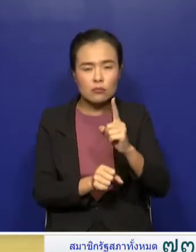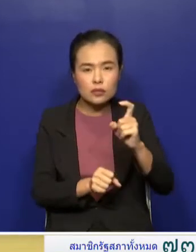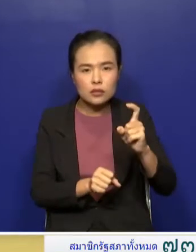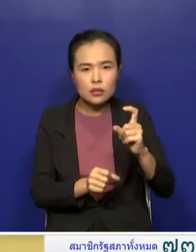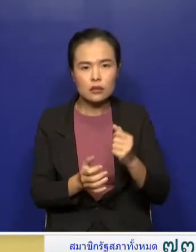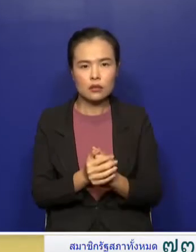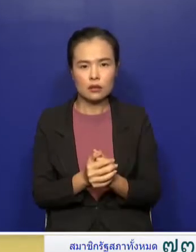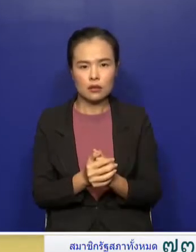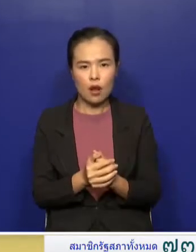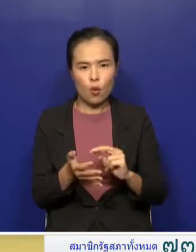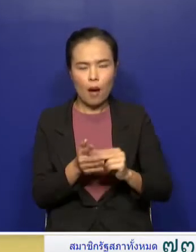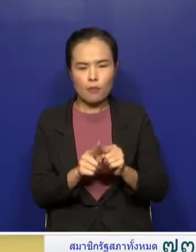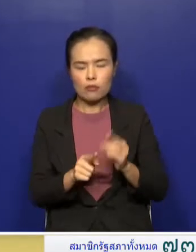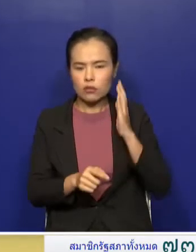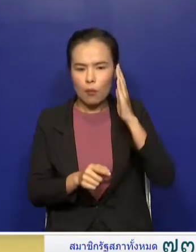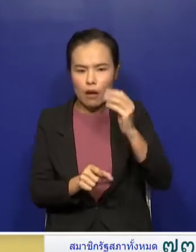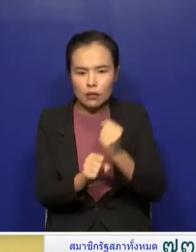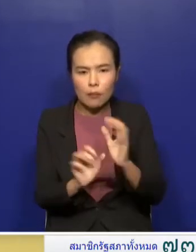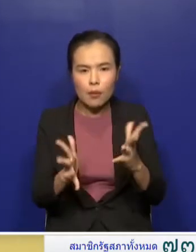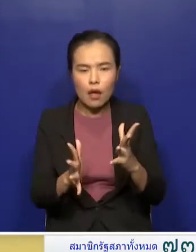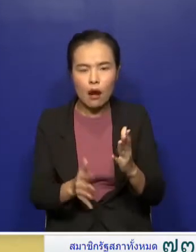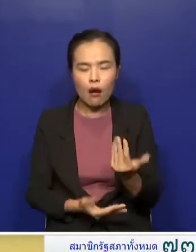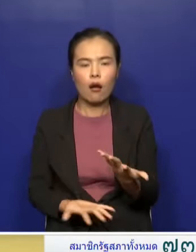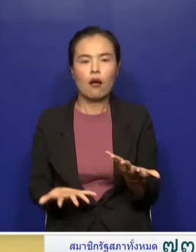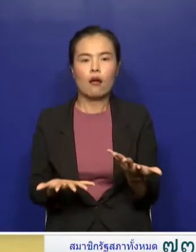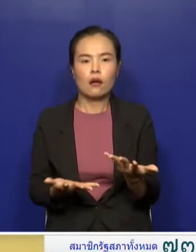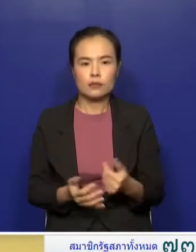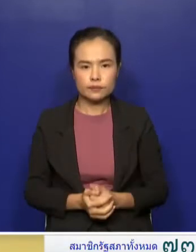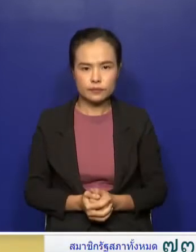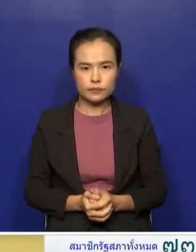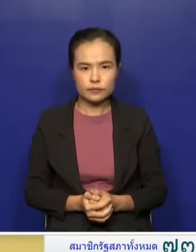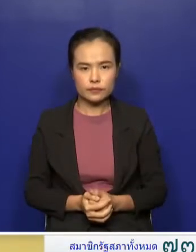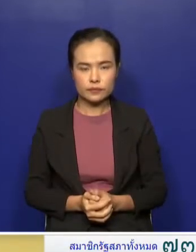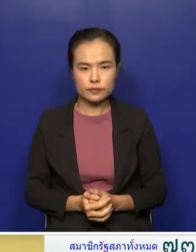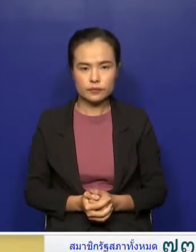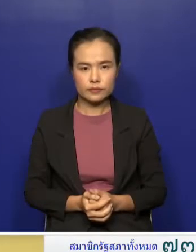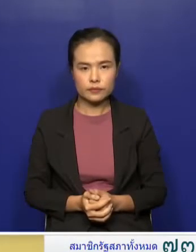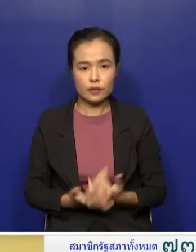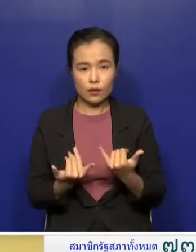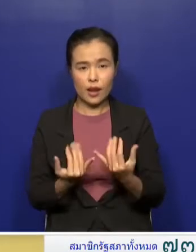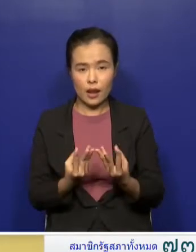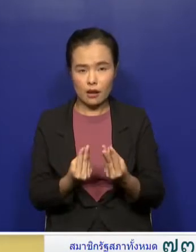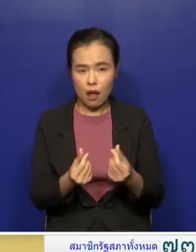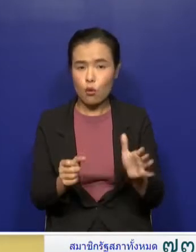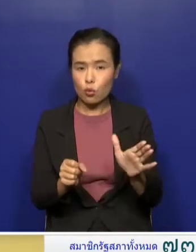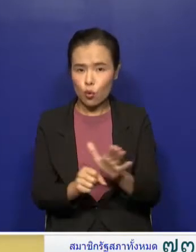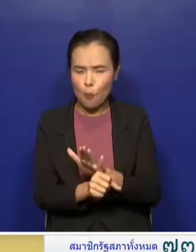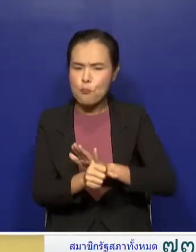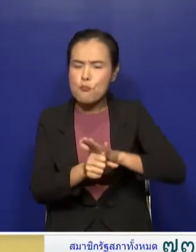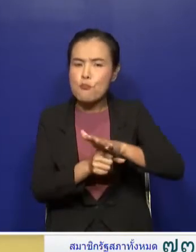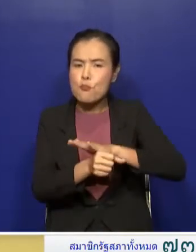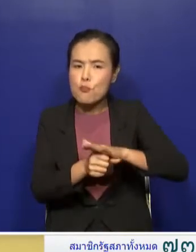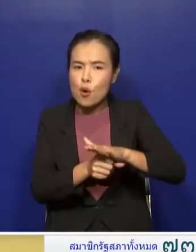สุกงาก็ไหม้ด้วยมีคนละวันนี้จึงอยู่ที่ว่าเราจะใช้ความรอบคอบอย่างไรเฉพาะงาม